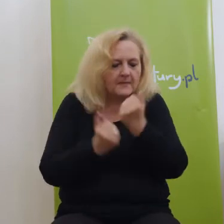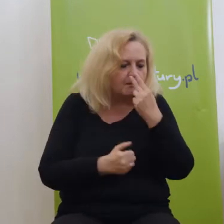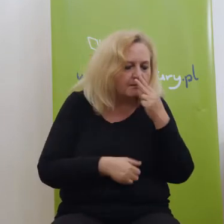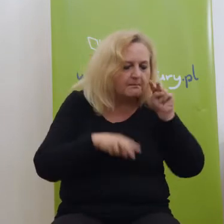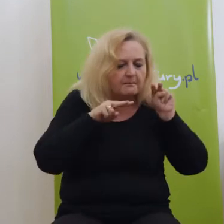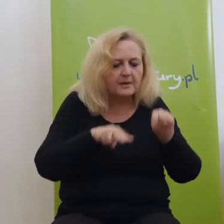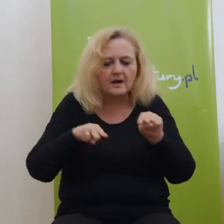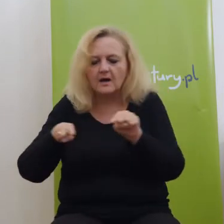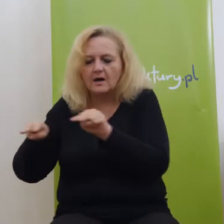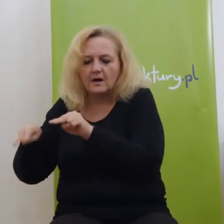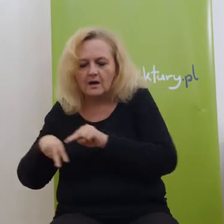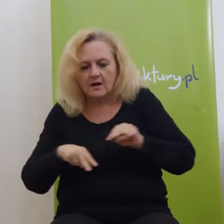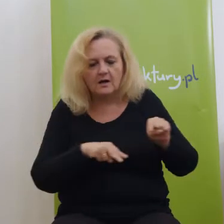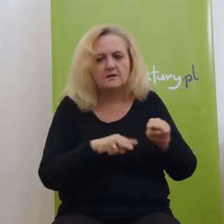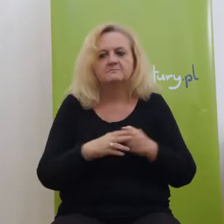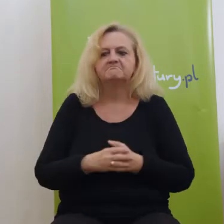papieru